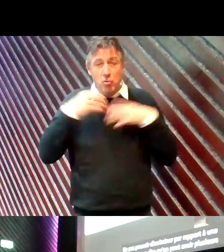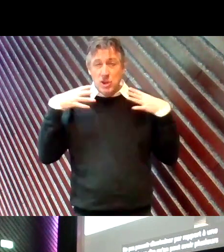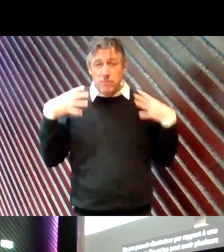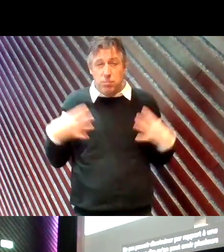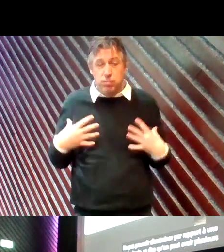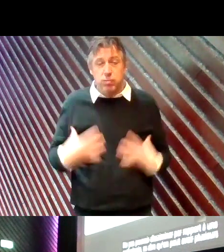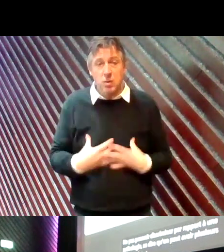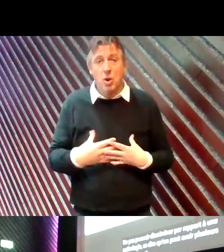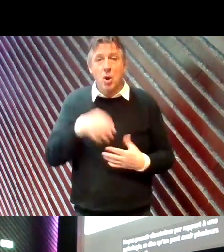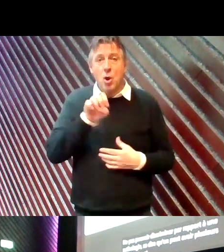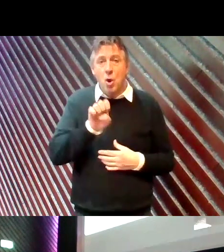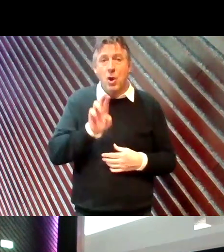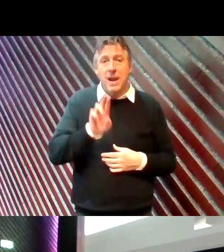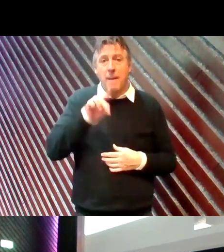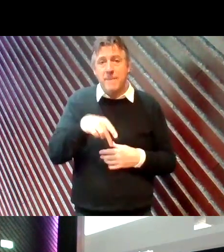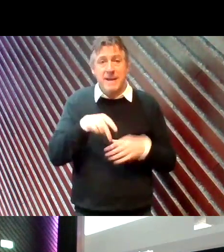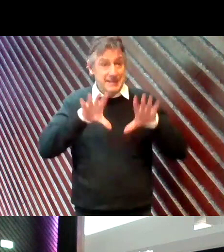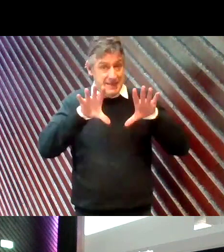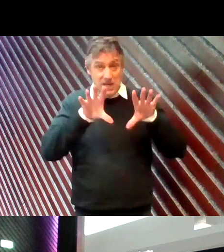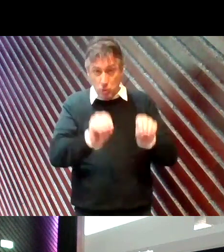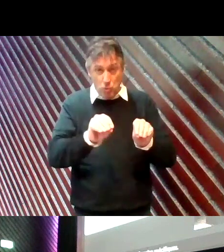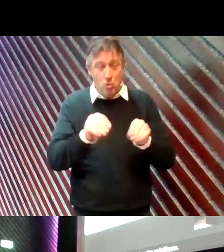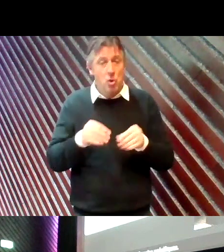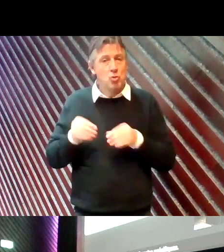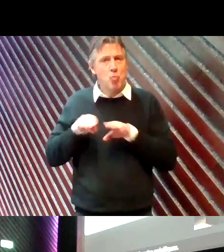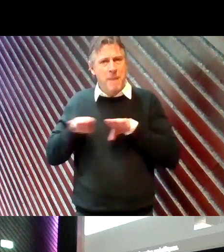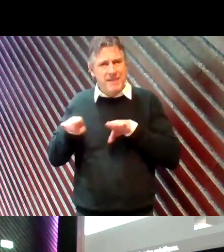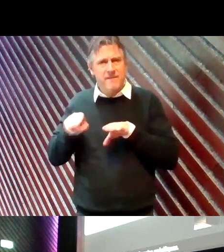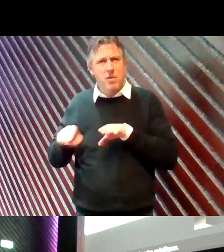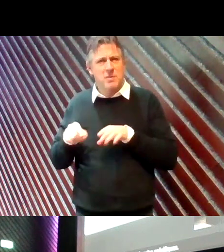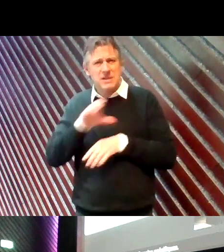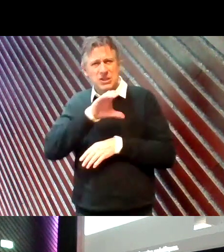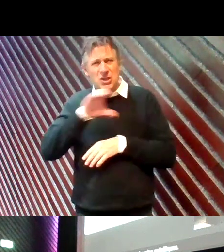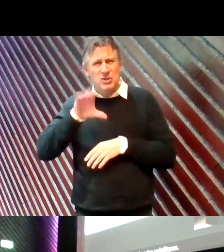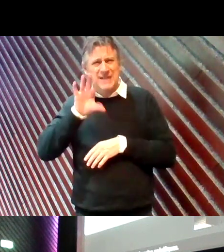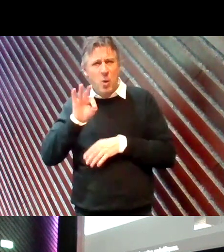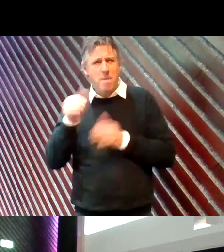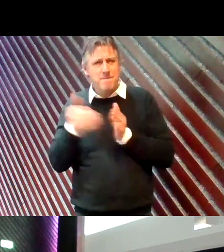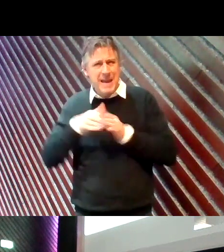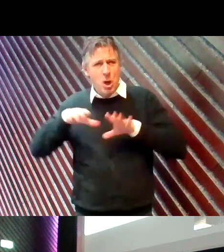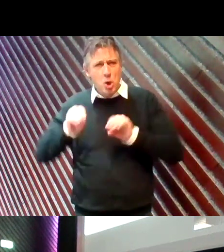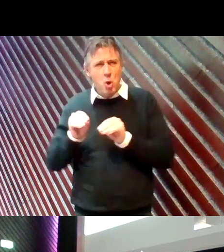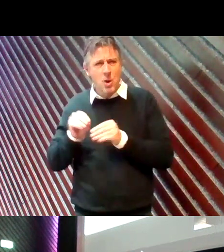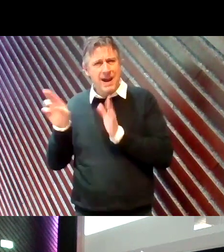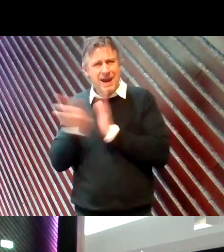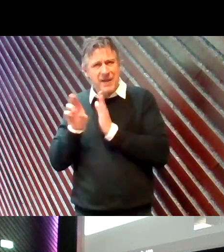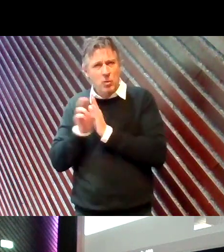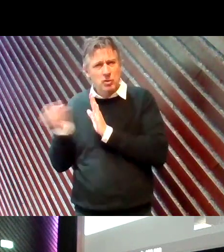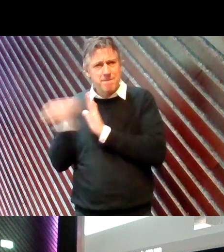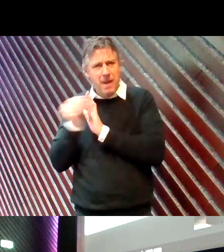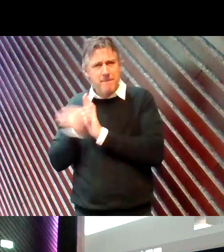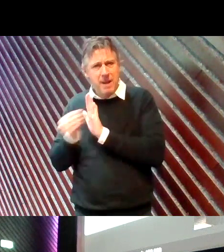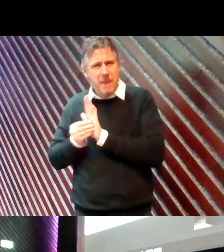va qualifier des lieux des ERP on est la plateforme qui regroupe le plus d'informations on a un peu plus 150 milieux de référencés Simon a parlé